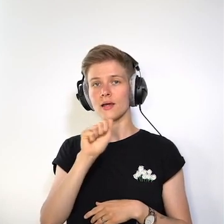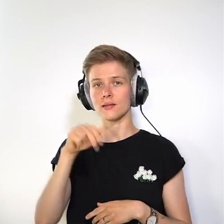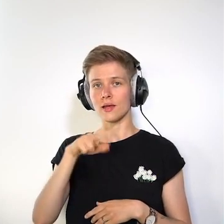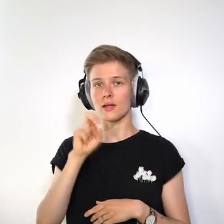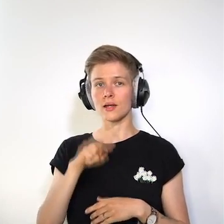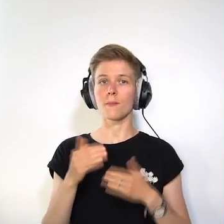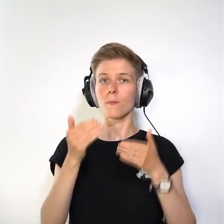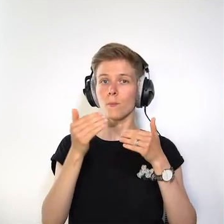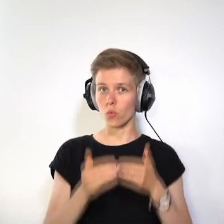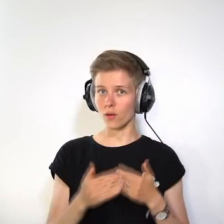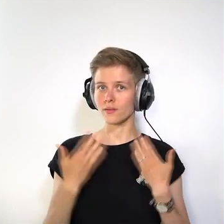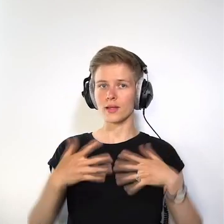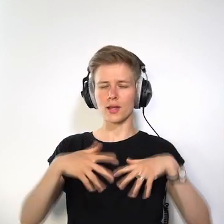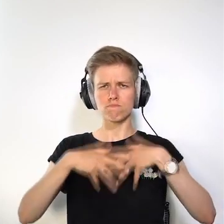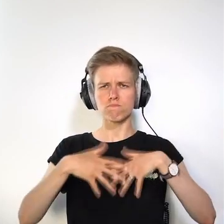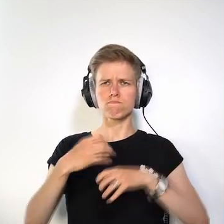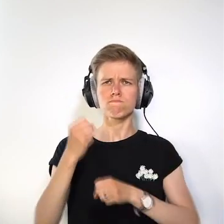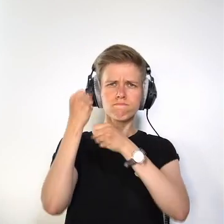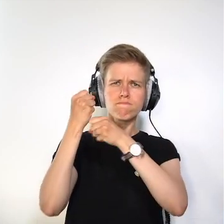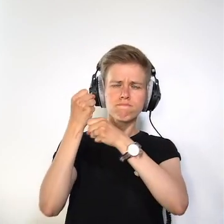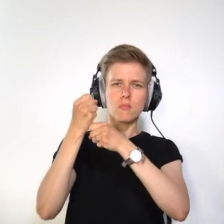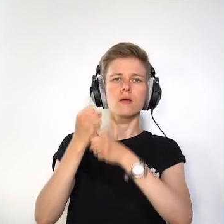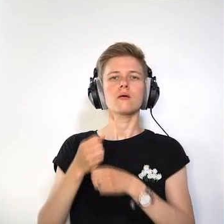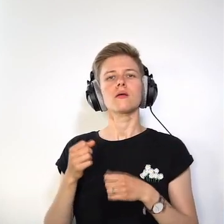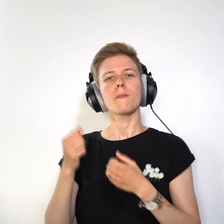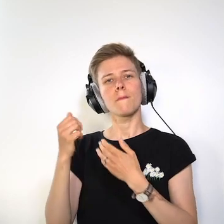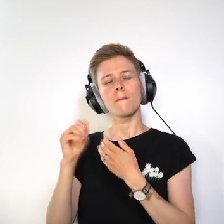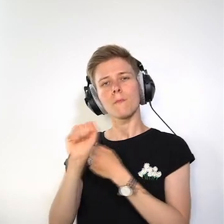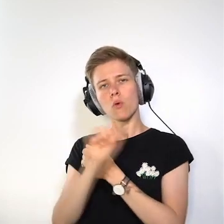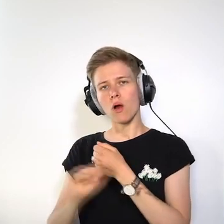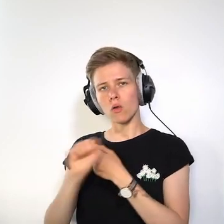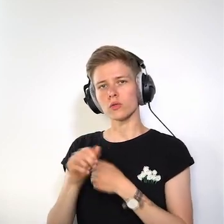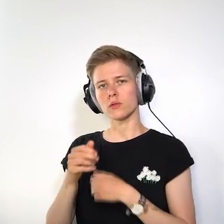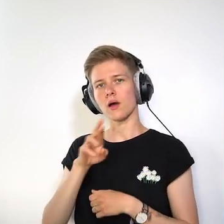edessä, jossa puolustettiin hänen sanan ja uskon vapauttaan.